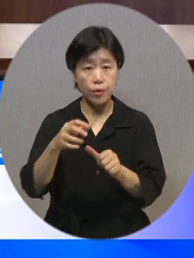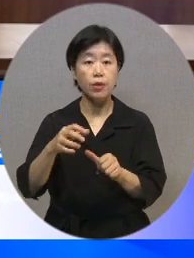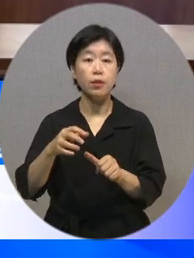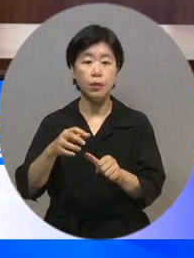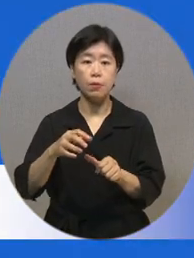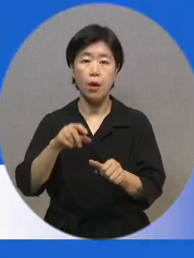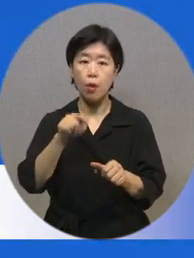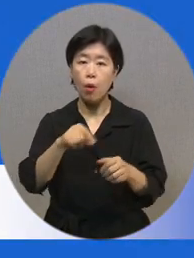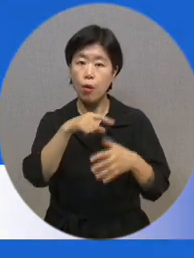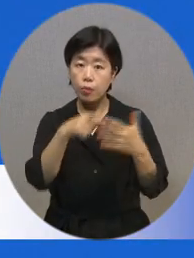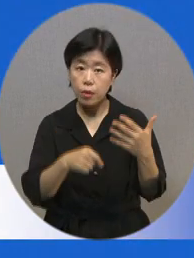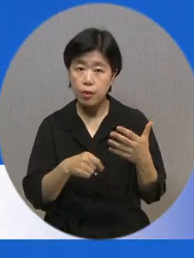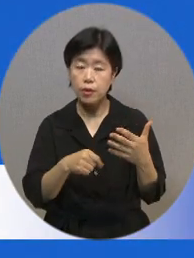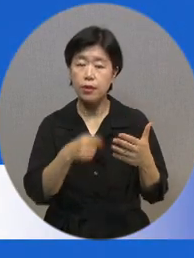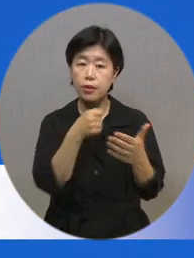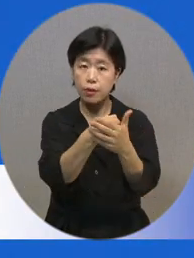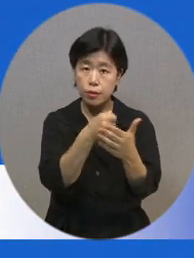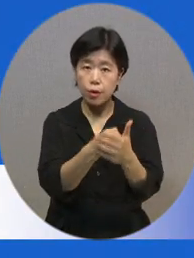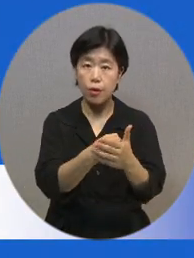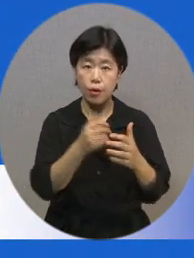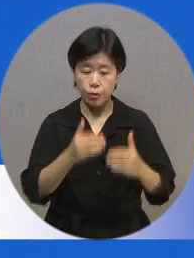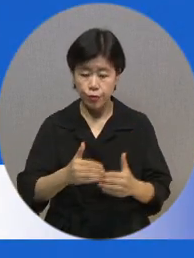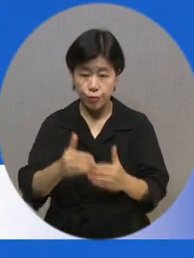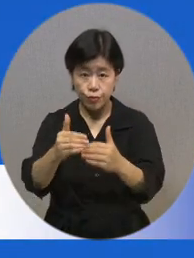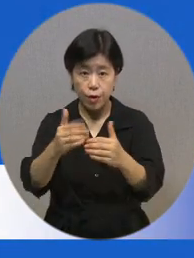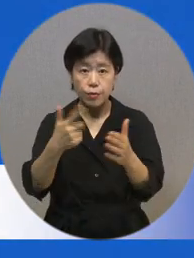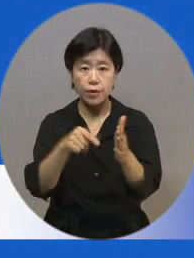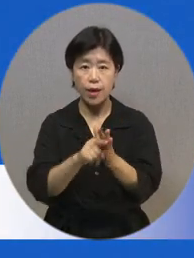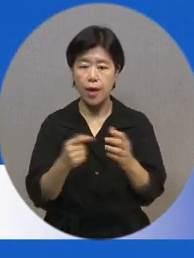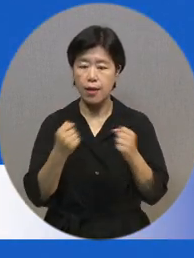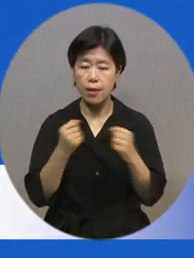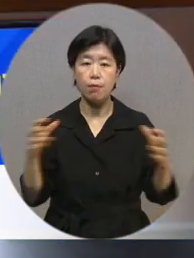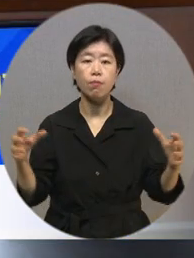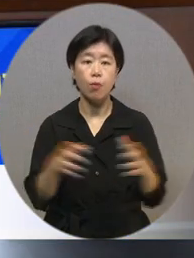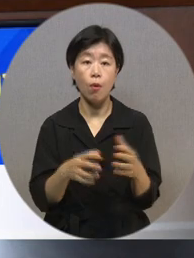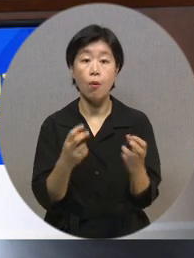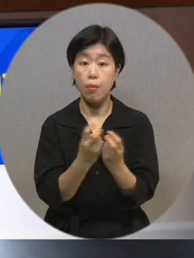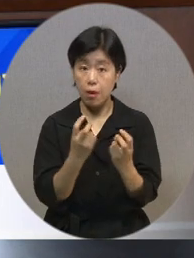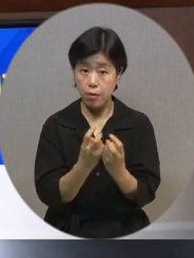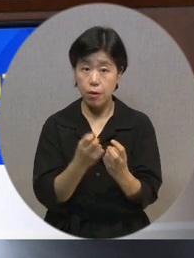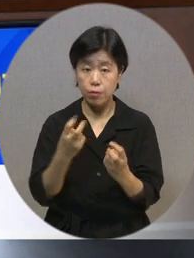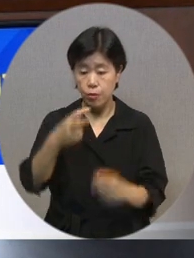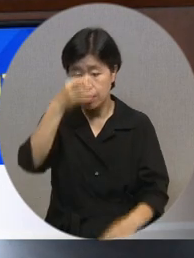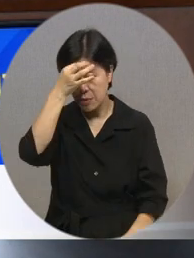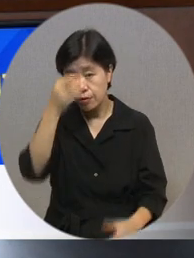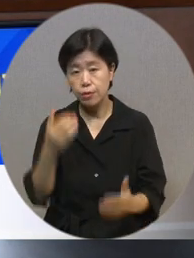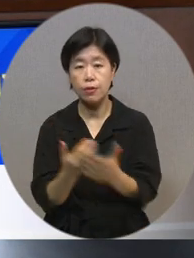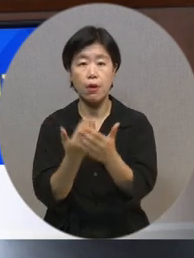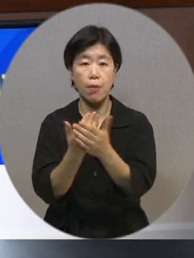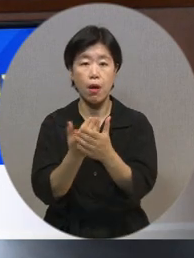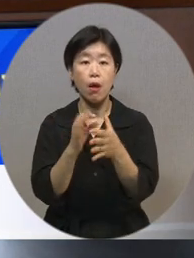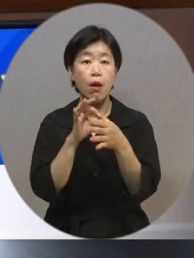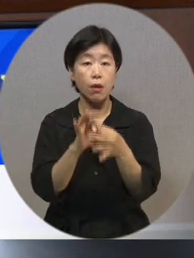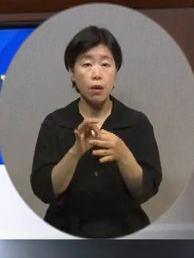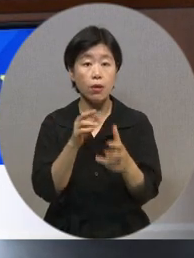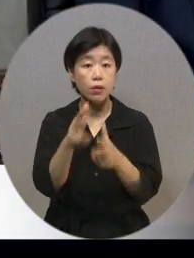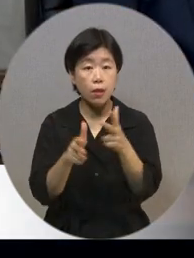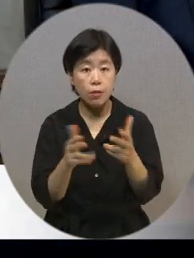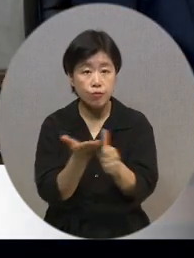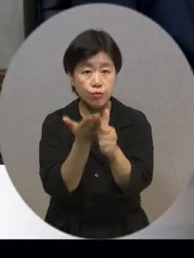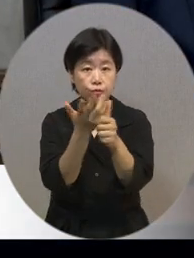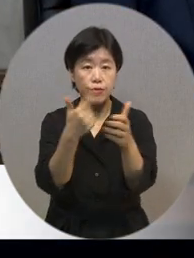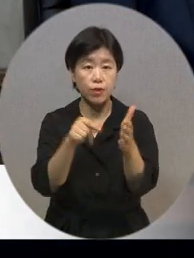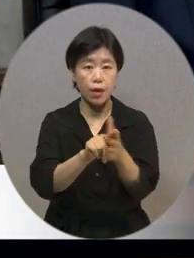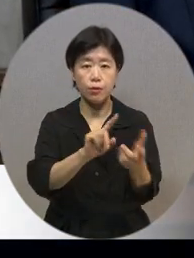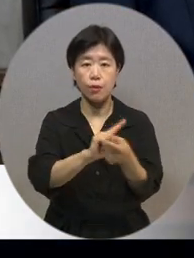프로젝트 선정 및 추진을 위한 협력 방안 마련과 기술 개발 및 관련 산업 육성을 위한